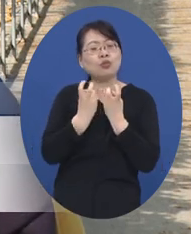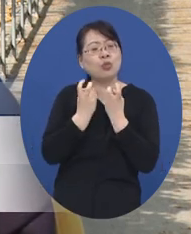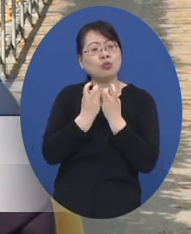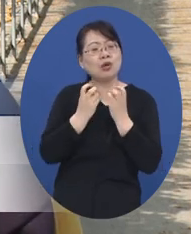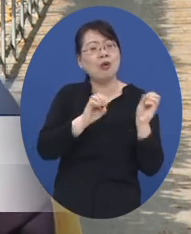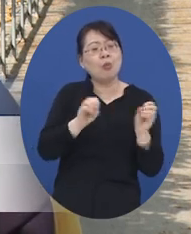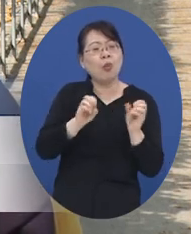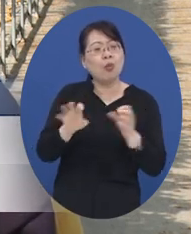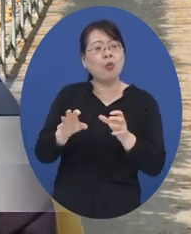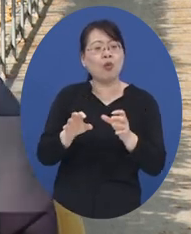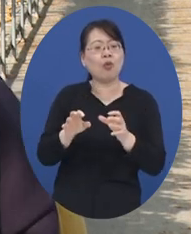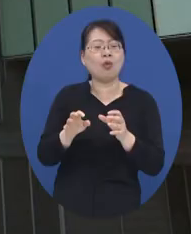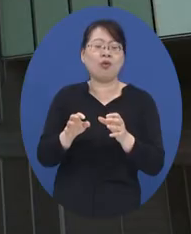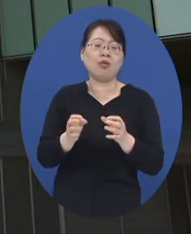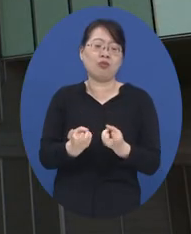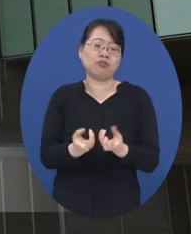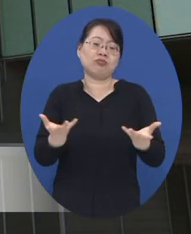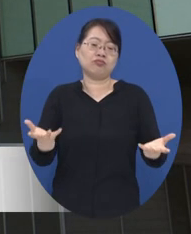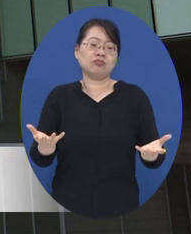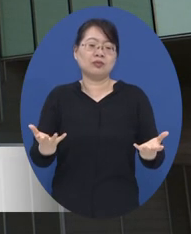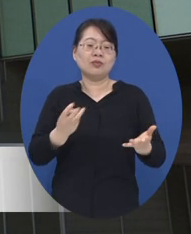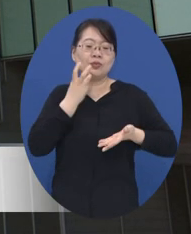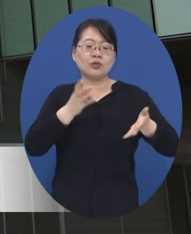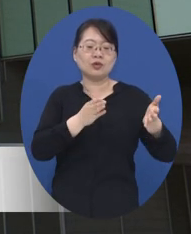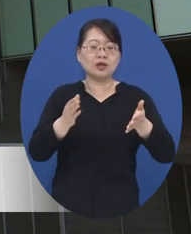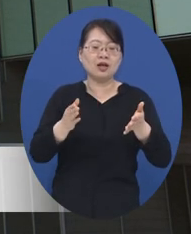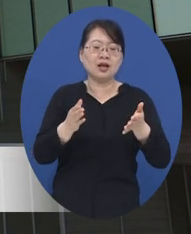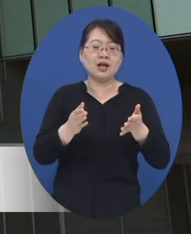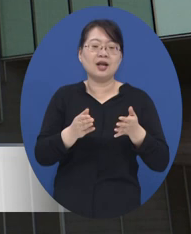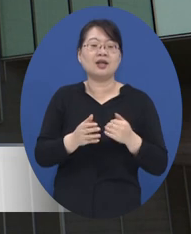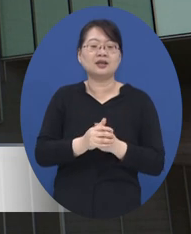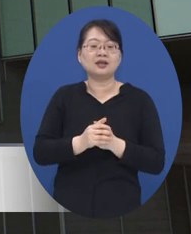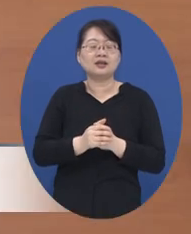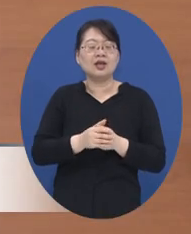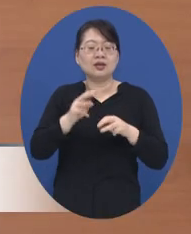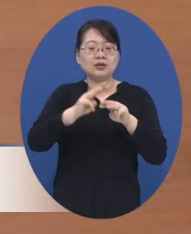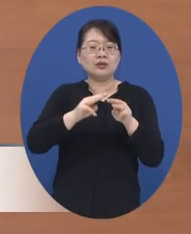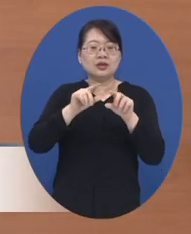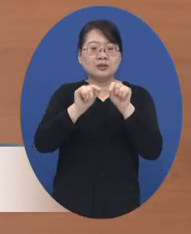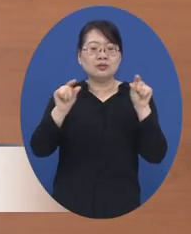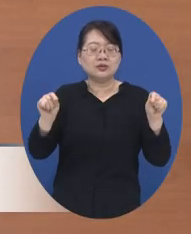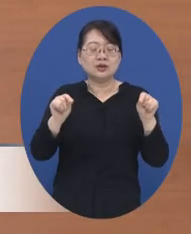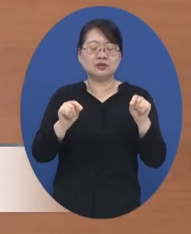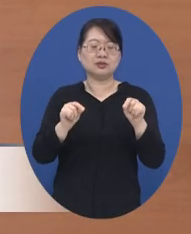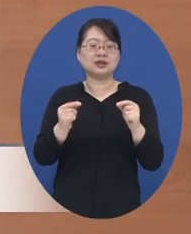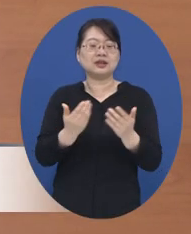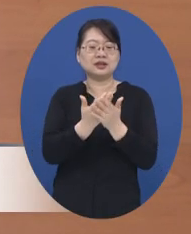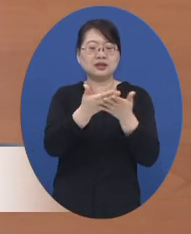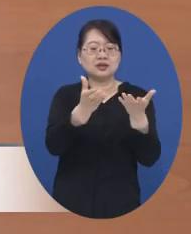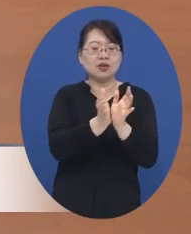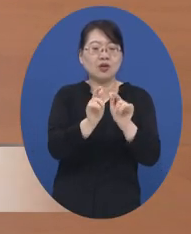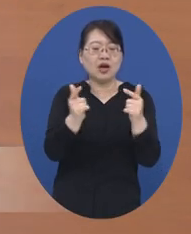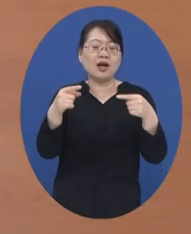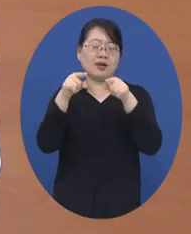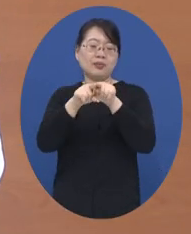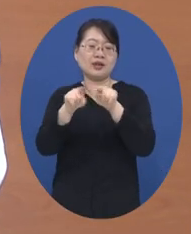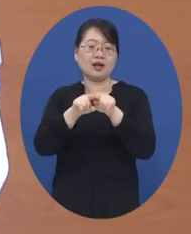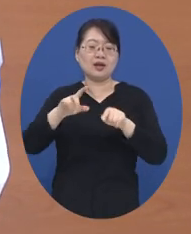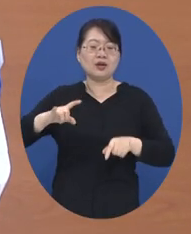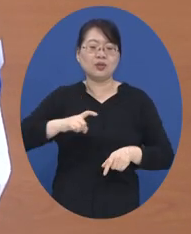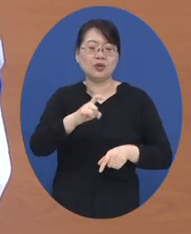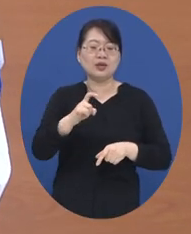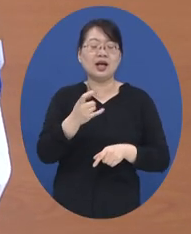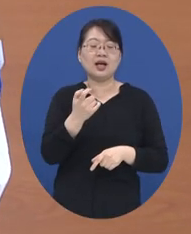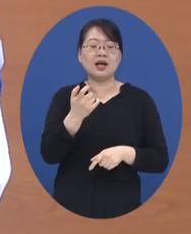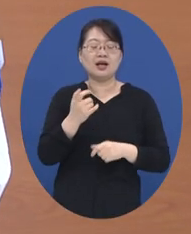붙여 범할 때가 없어가지고 경기도와 경제 동 식품 유통 신관 경우도 친환경 농업인 연합회 가 코르 날 그 피해